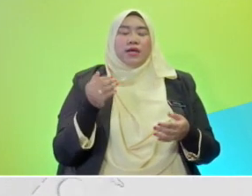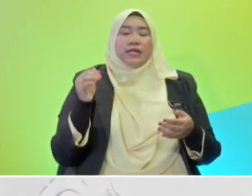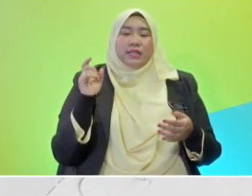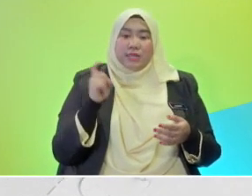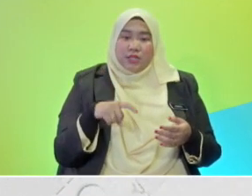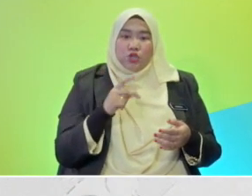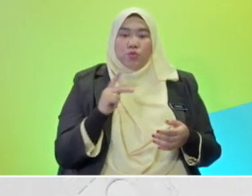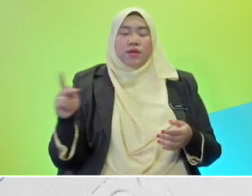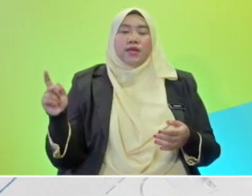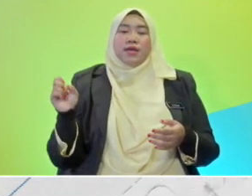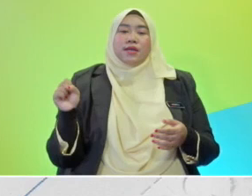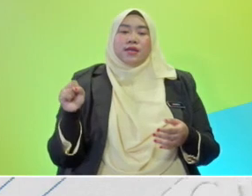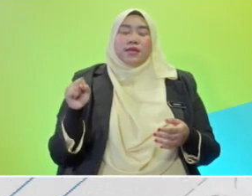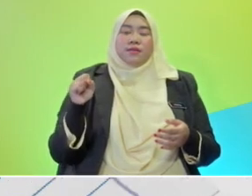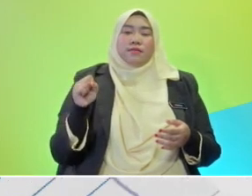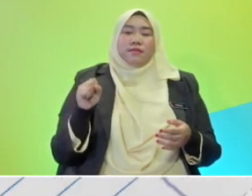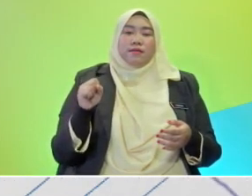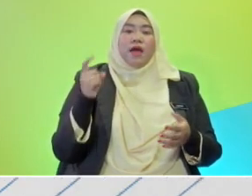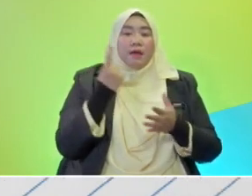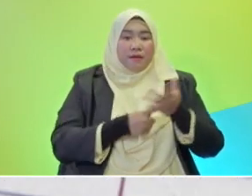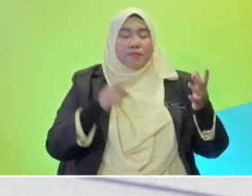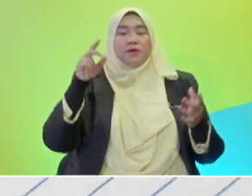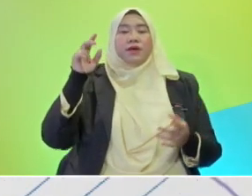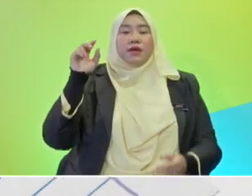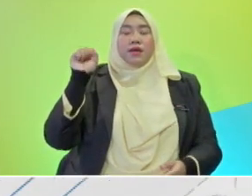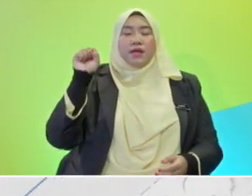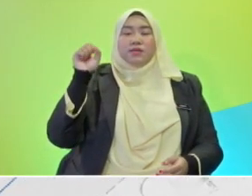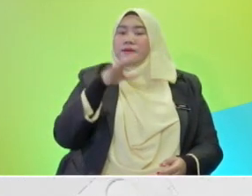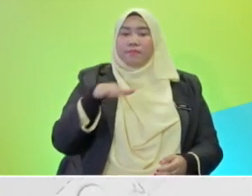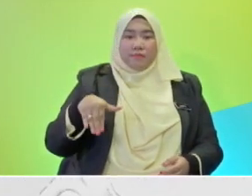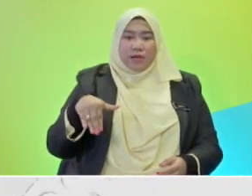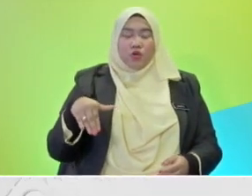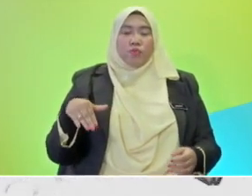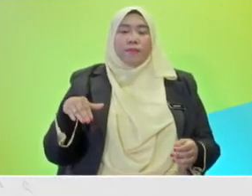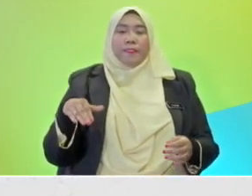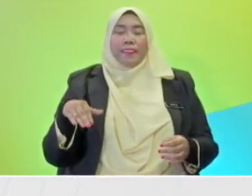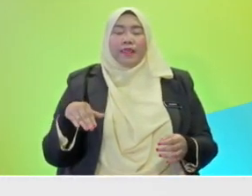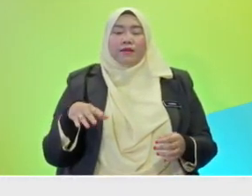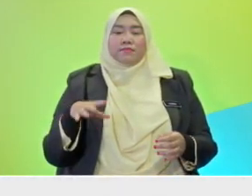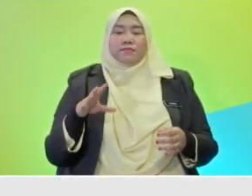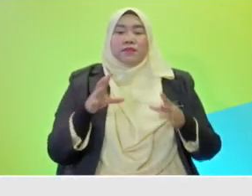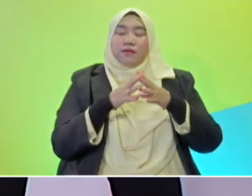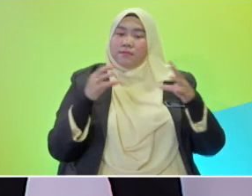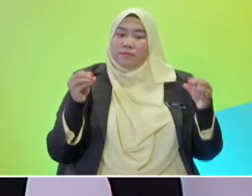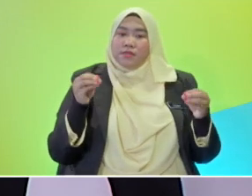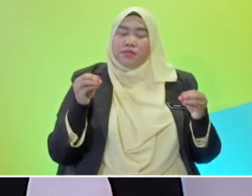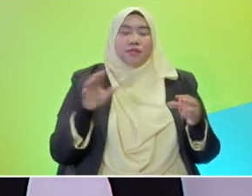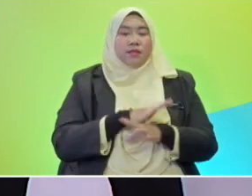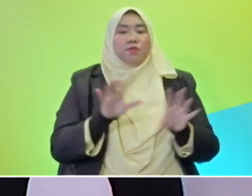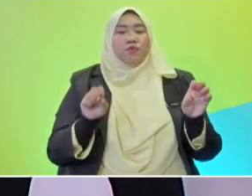prestasi setirnya kita belum habis mengajar SP kita tidak boleh memberi tipis